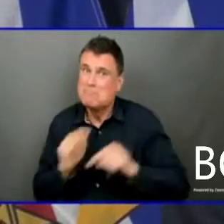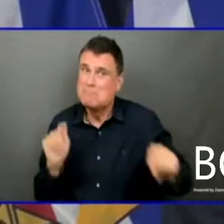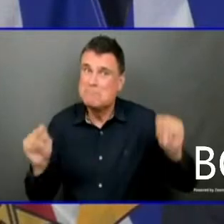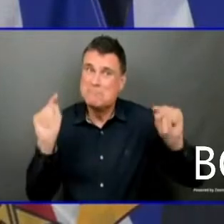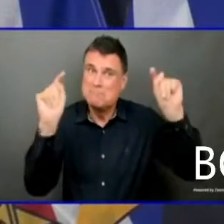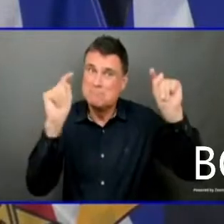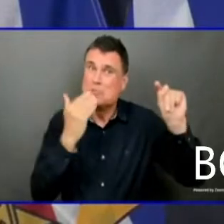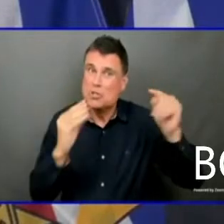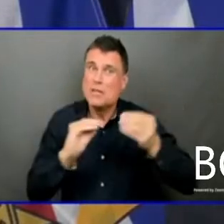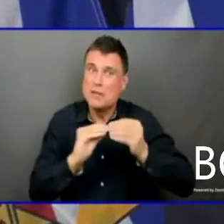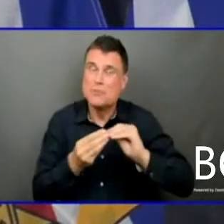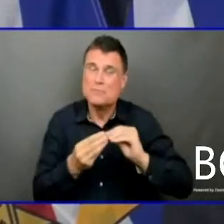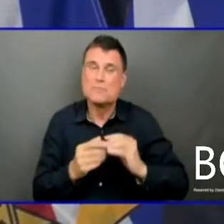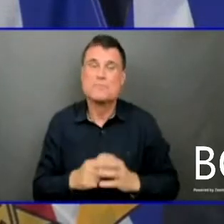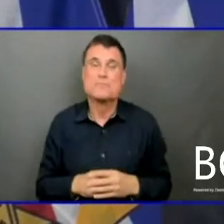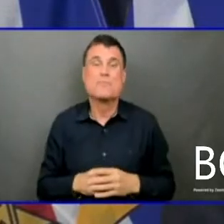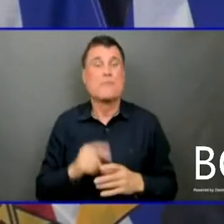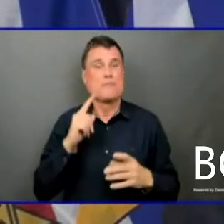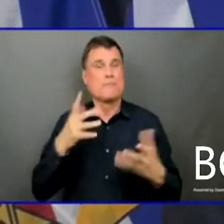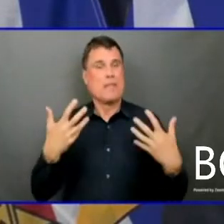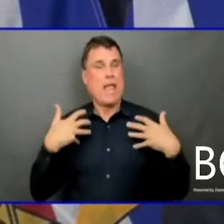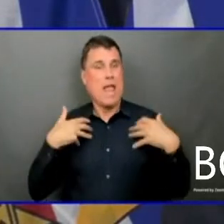是233万